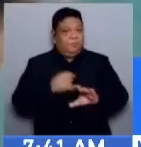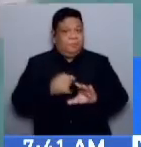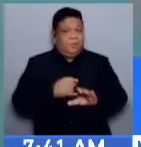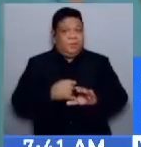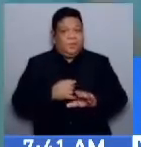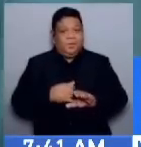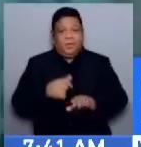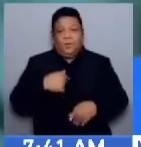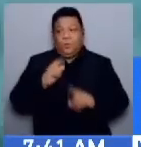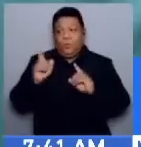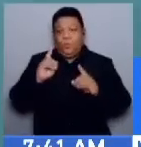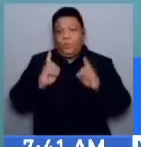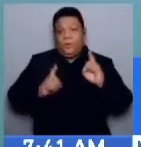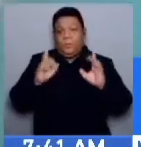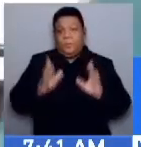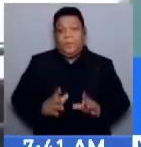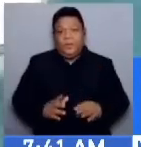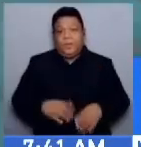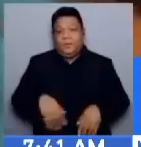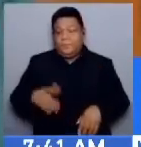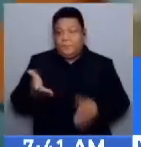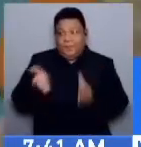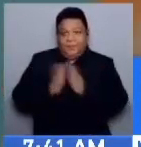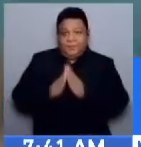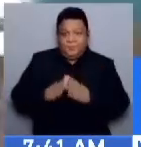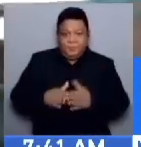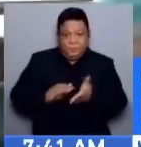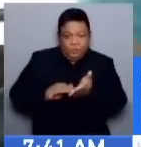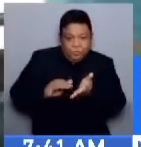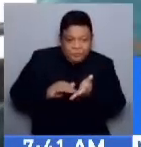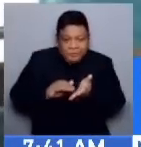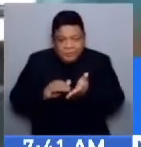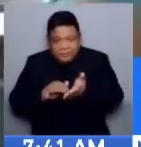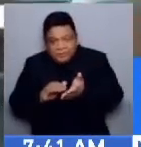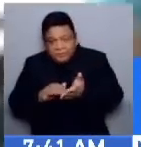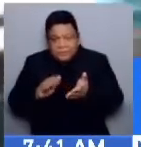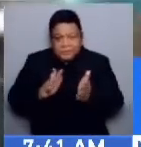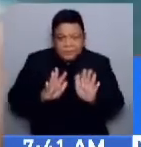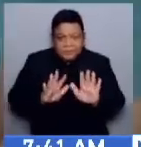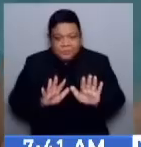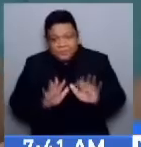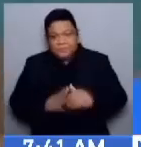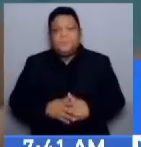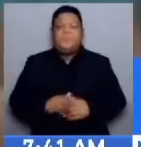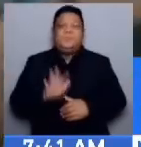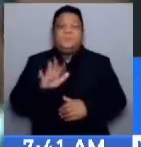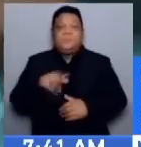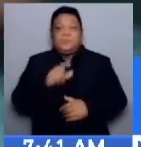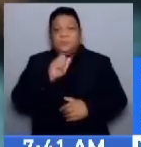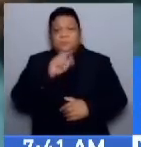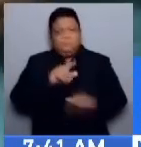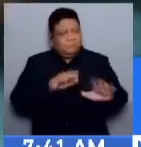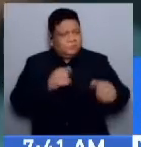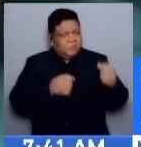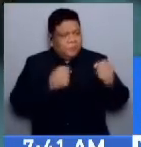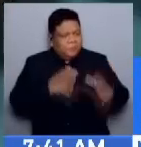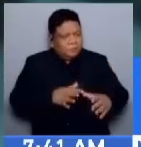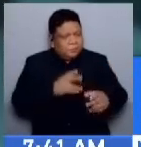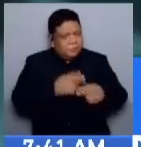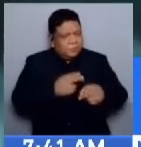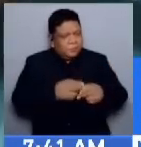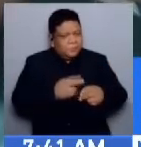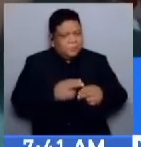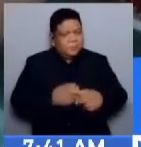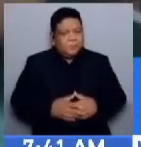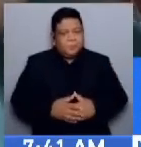ha? Excuse me lang po. Manong driver, pasensya lang po, slow down lang po, ha? Manong driver, pangalan niyo po?